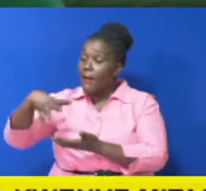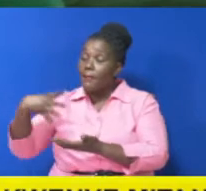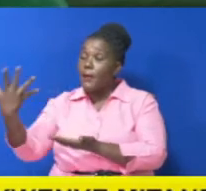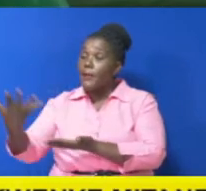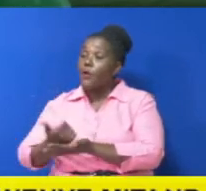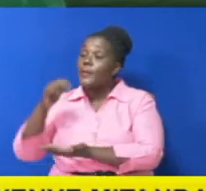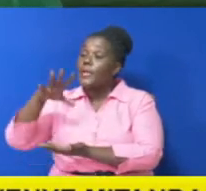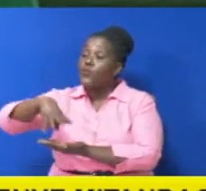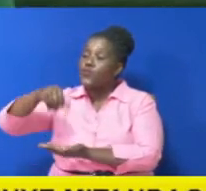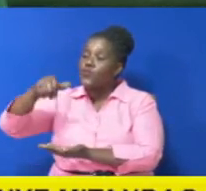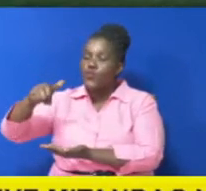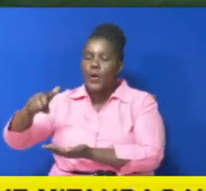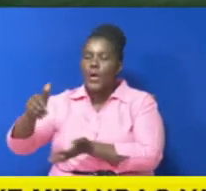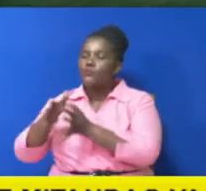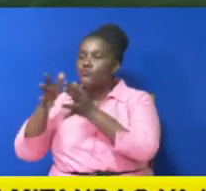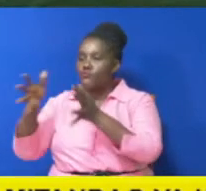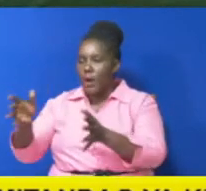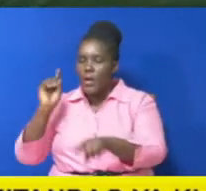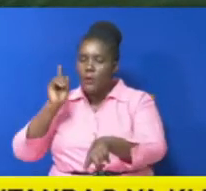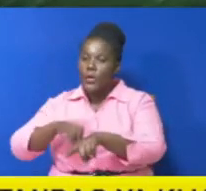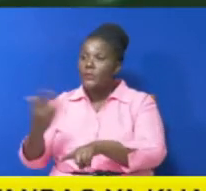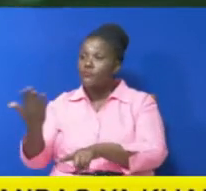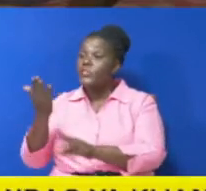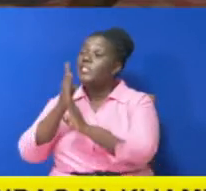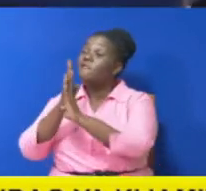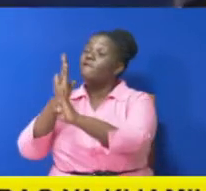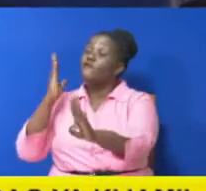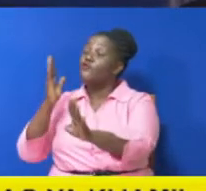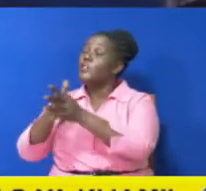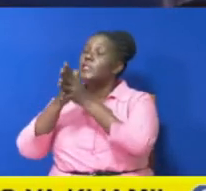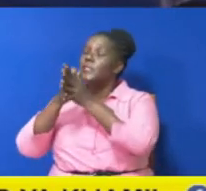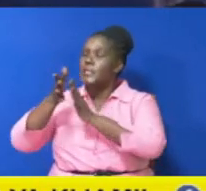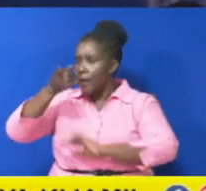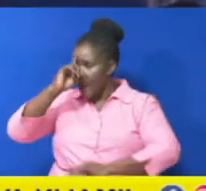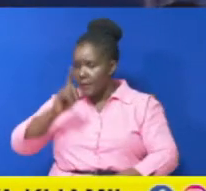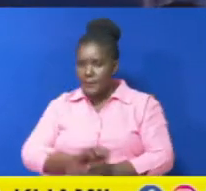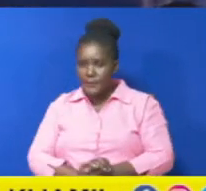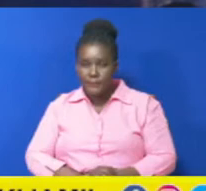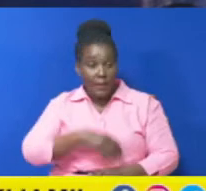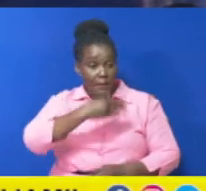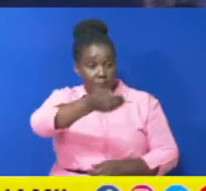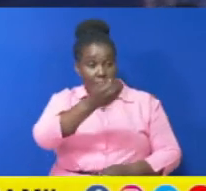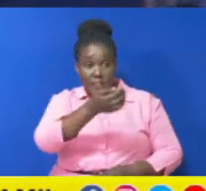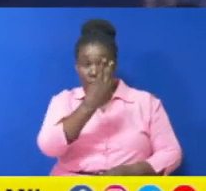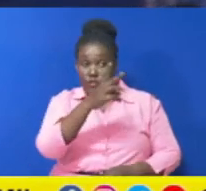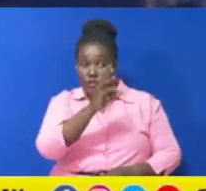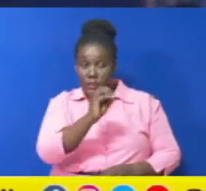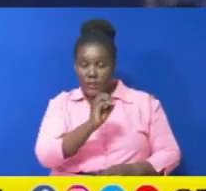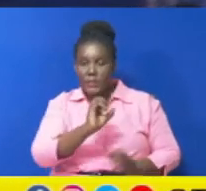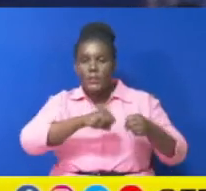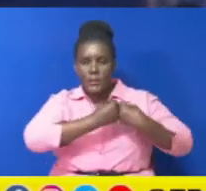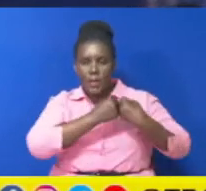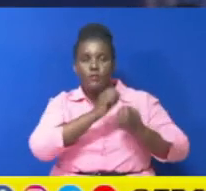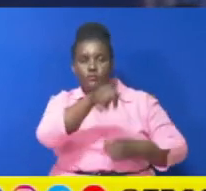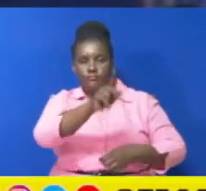kubwa. Na wakati mwingine foleni inakuwa ndefu sana. Vijiji 20 ndio hizi zenye changamoto.